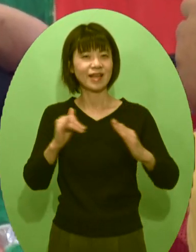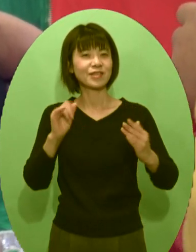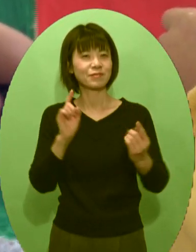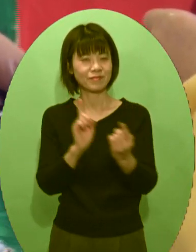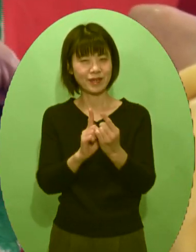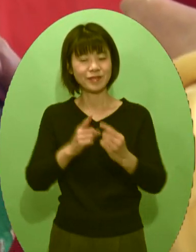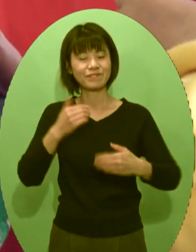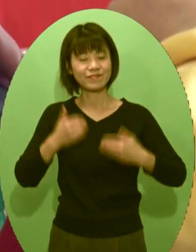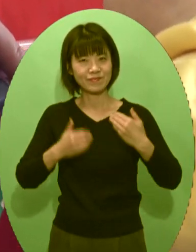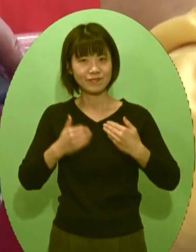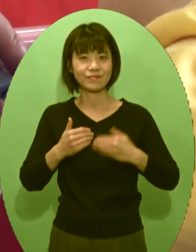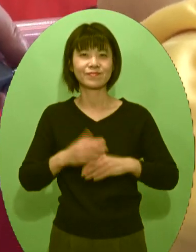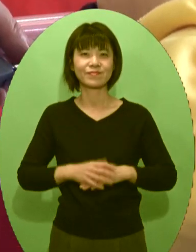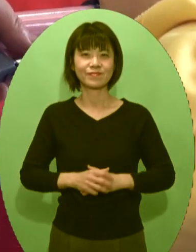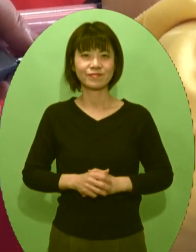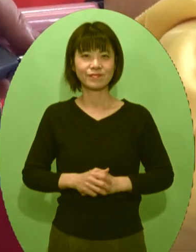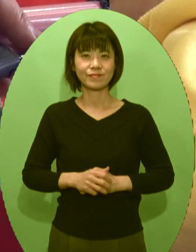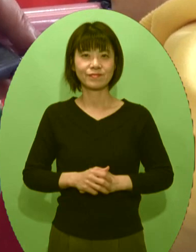嫌。